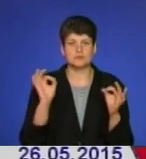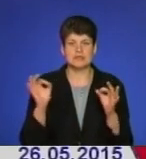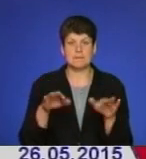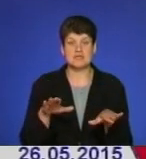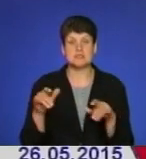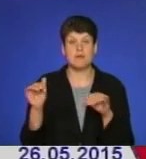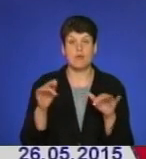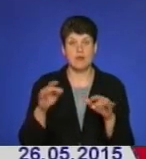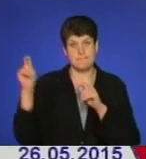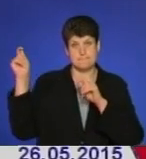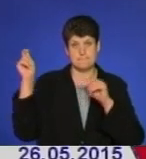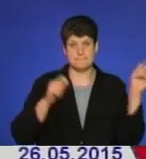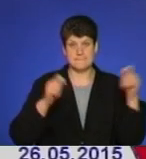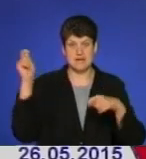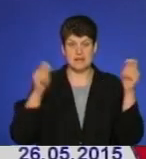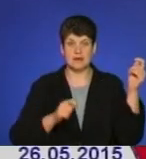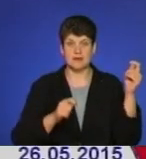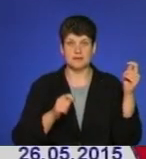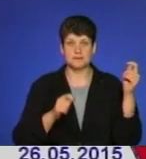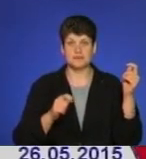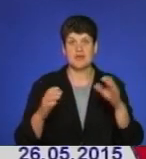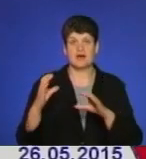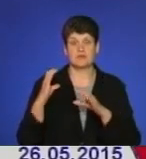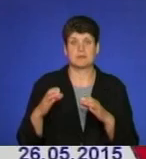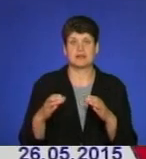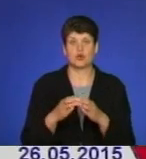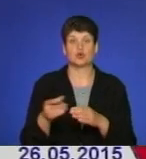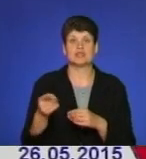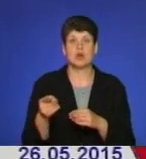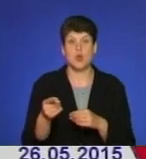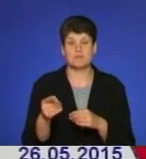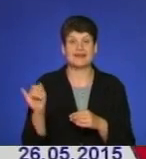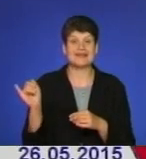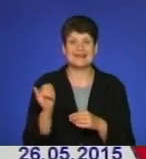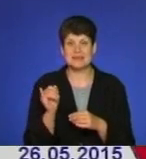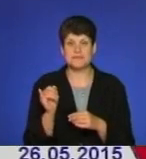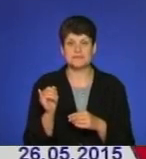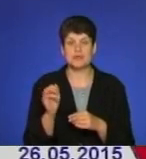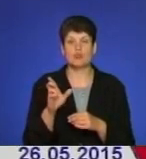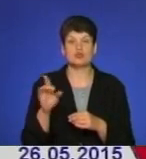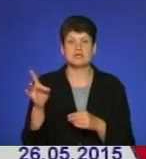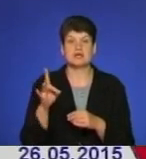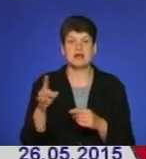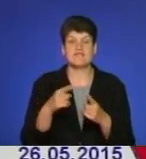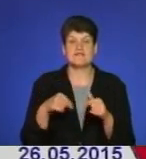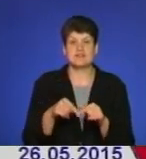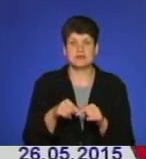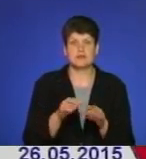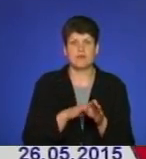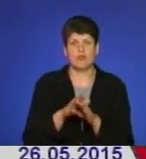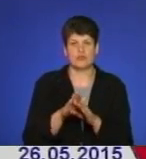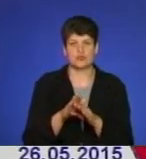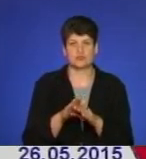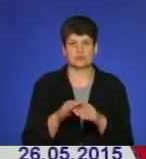того, як прибув автобус з батальйоном «Тернопіль» і Бучацький райвідділ прибули в повній